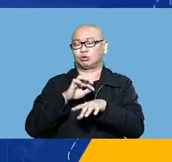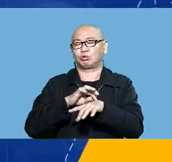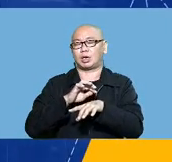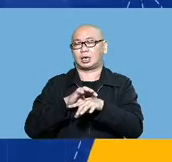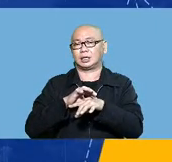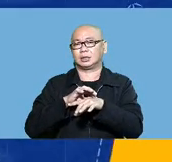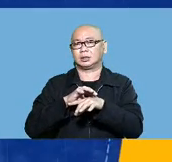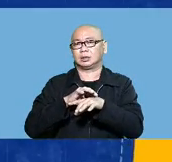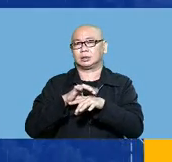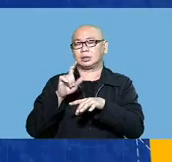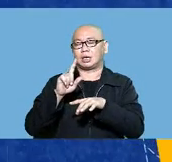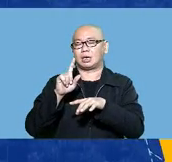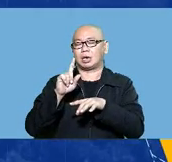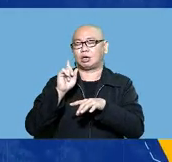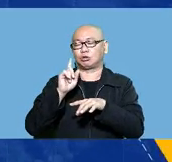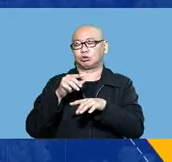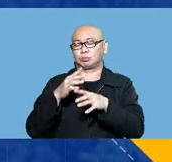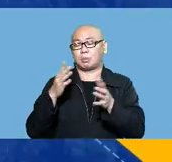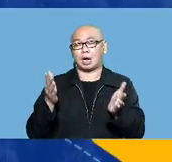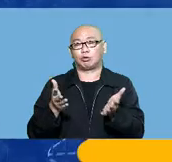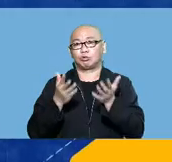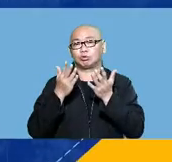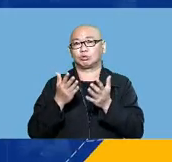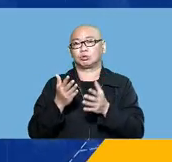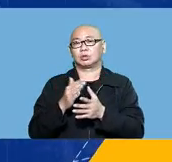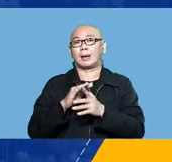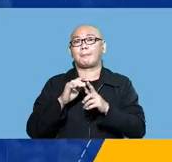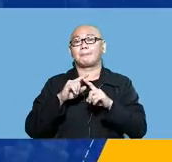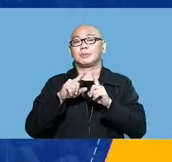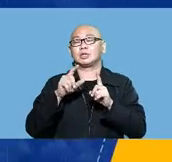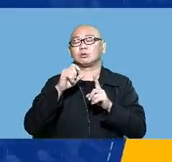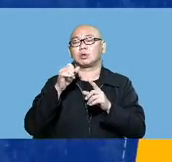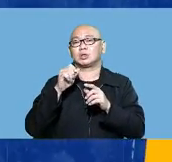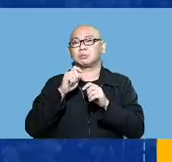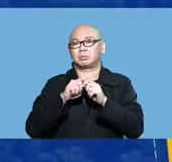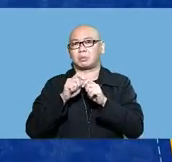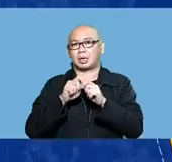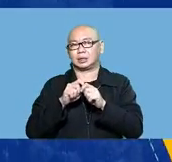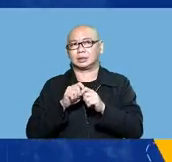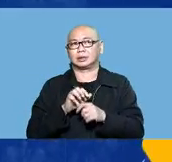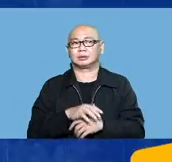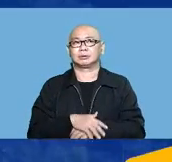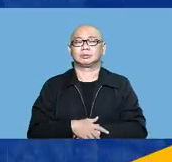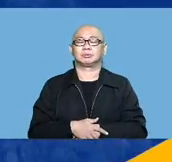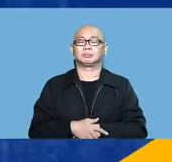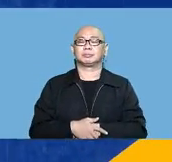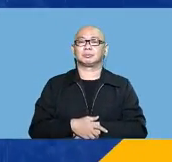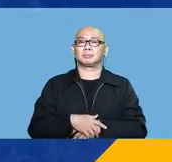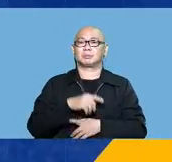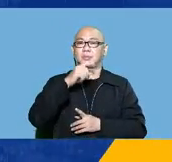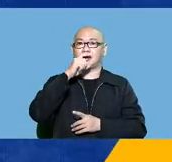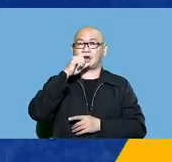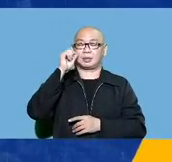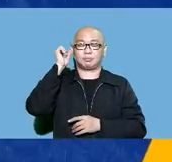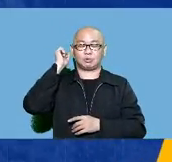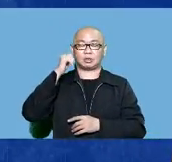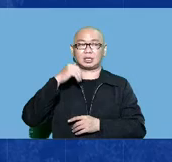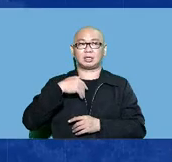tidak perlu membangun lagi istilahnya, tapi di retrofit seperti itu. Bapak Ibu yang saya